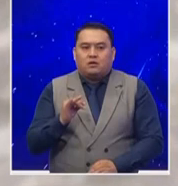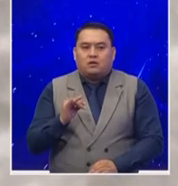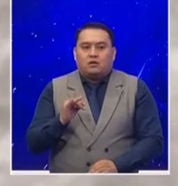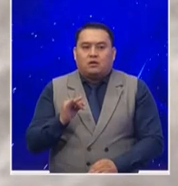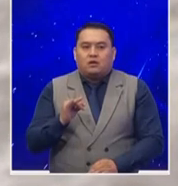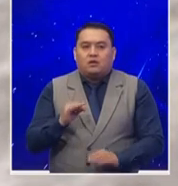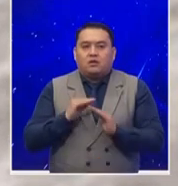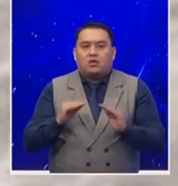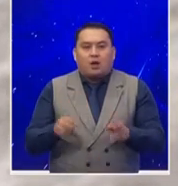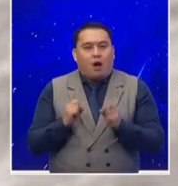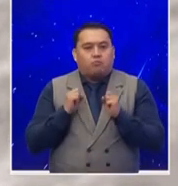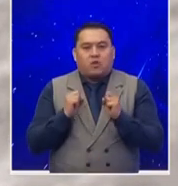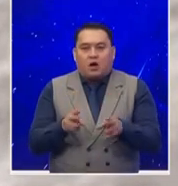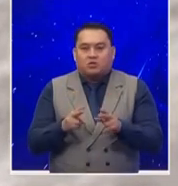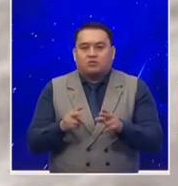Детей опасно в школу